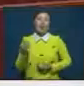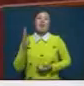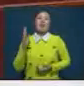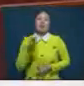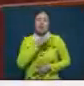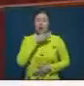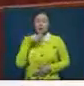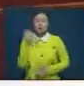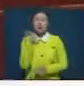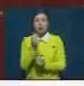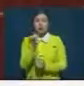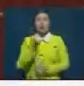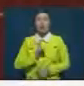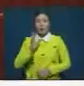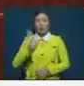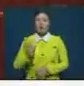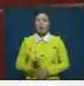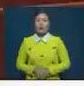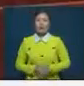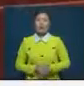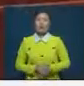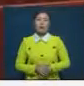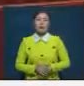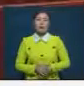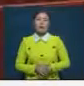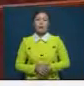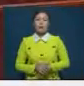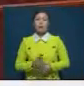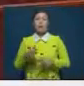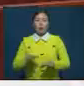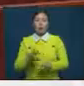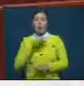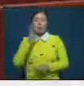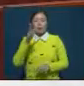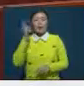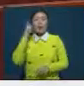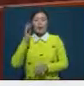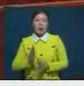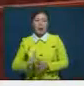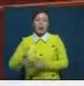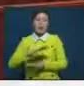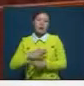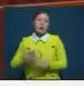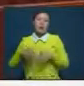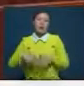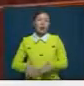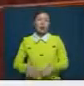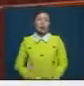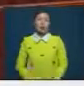талай болашақта мүмкіндіктеріміз алда деп ойлаймын. Еліміздің мүмкіндігі